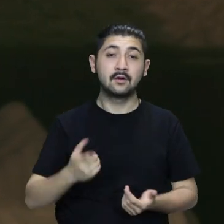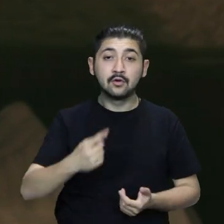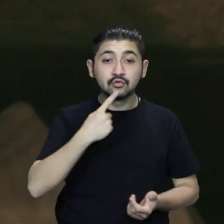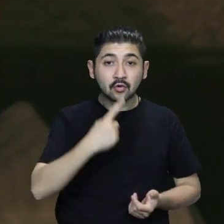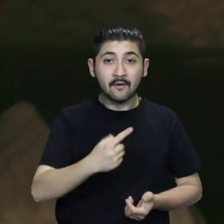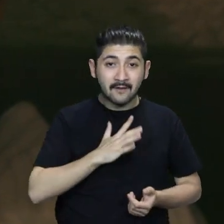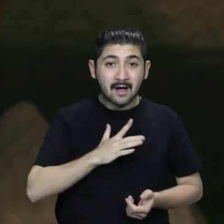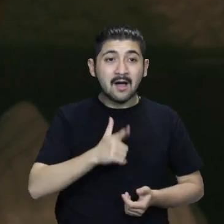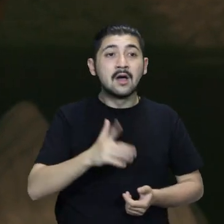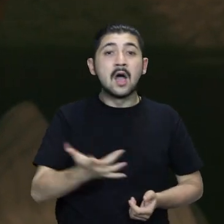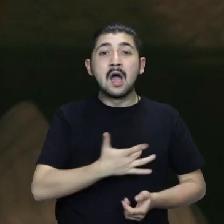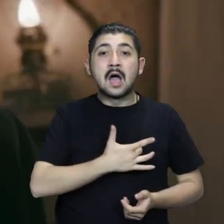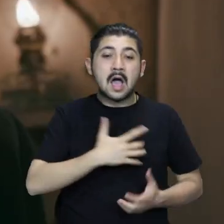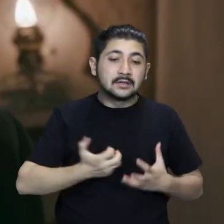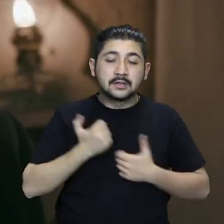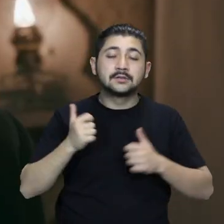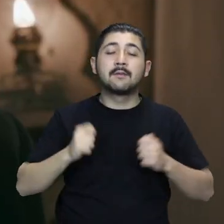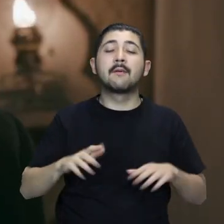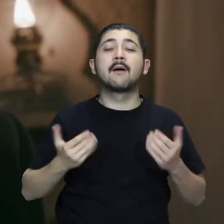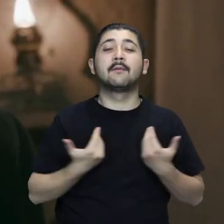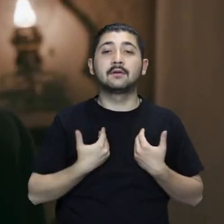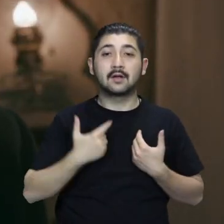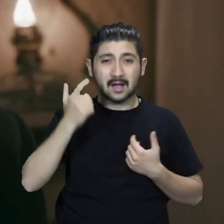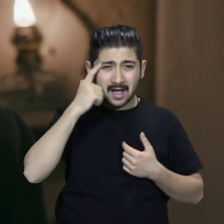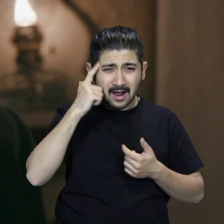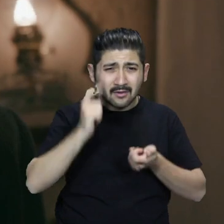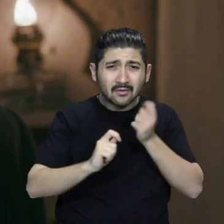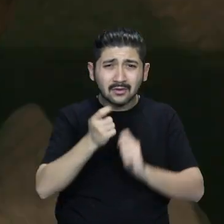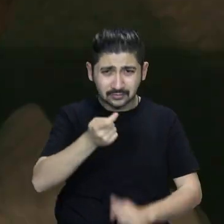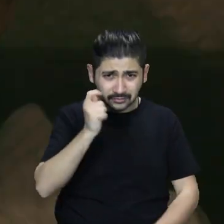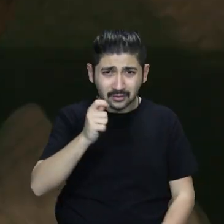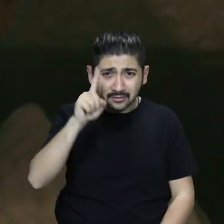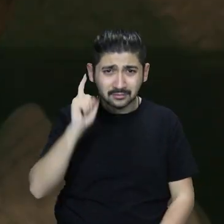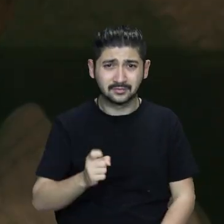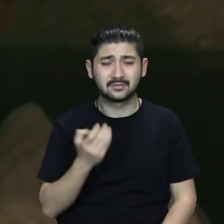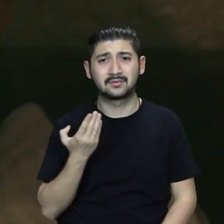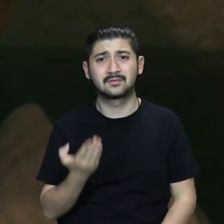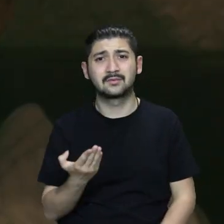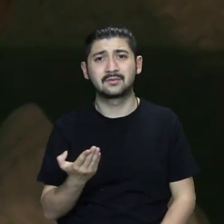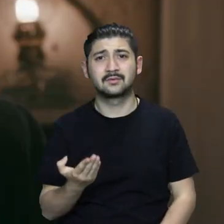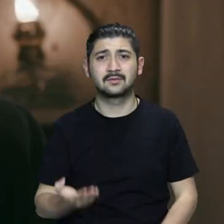Sözlerin dahi bundan daha fazla yakamaz canım. Aklını kullanmak bu kadar mı zor geldi sana?